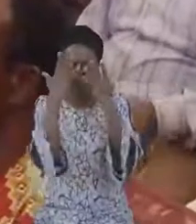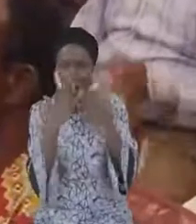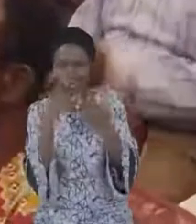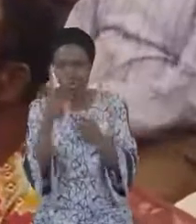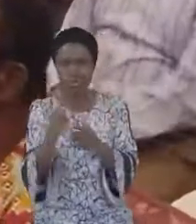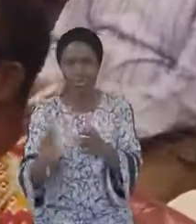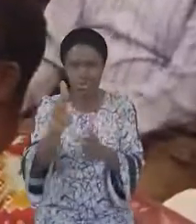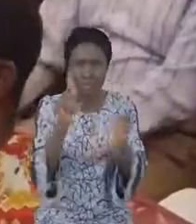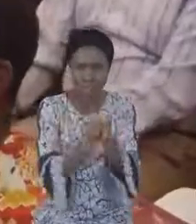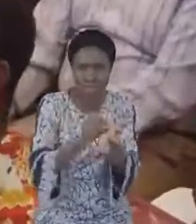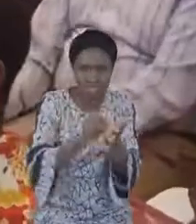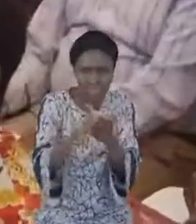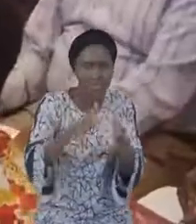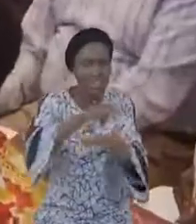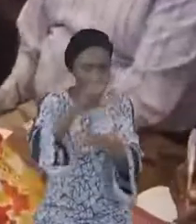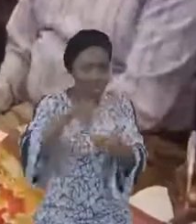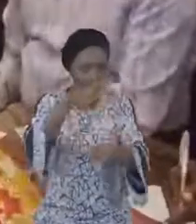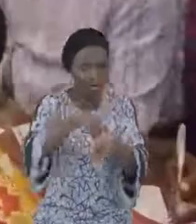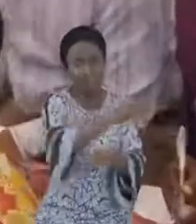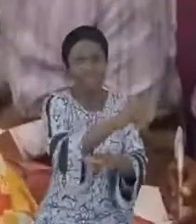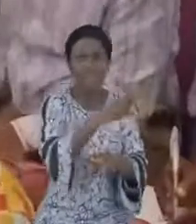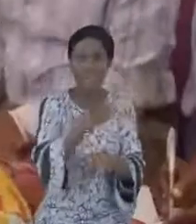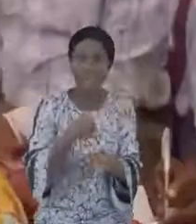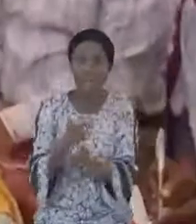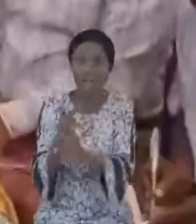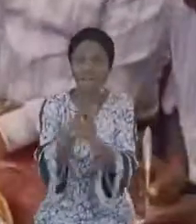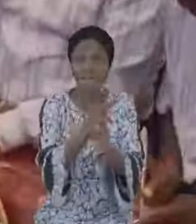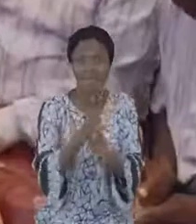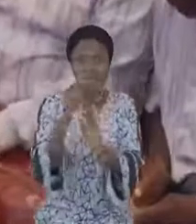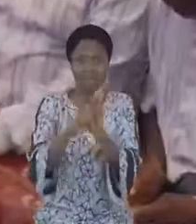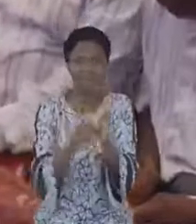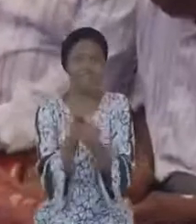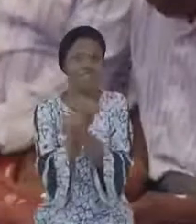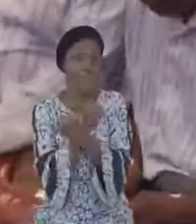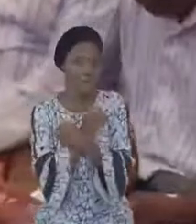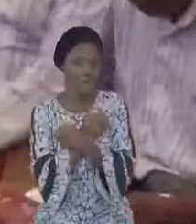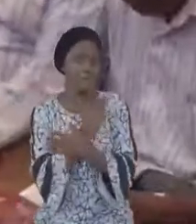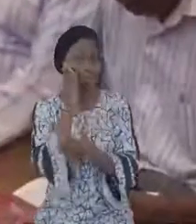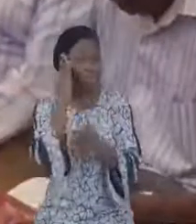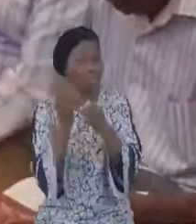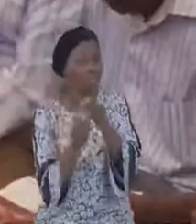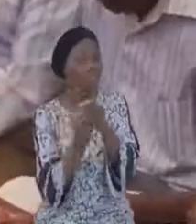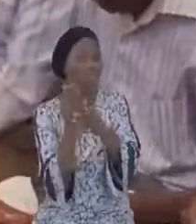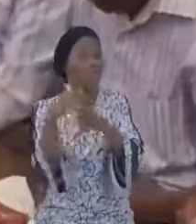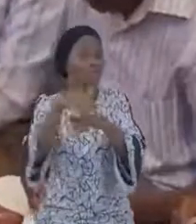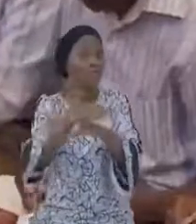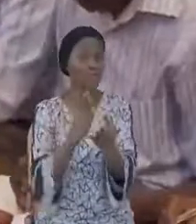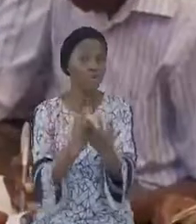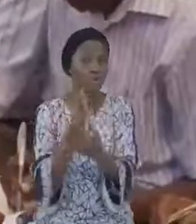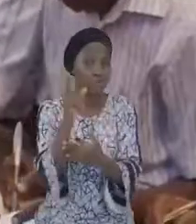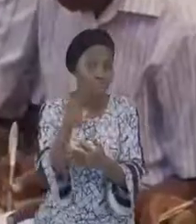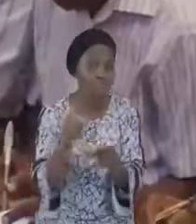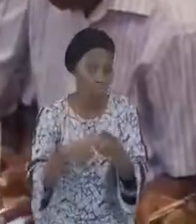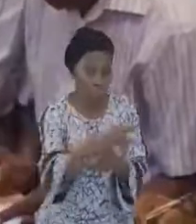La bonté va couler par toi vers eux. L'amour va couler au travers de toi vers eux. Tu